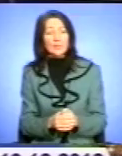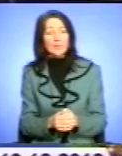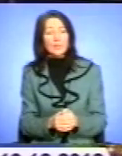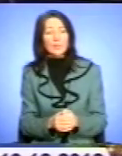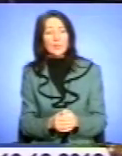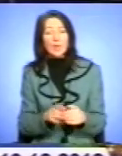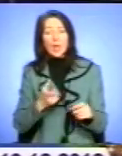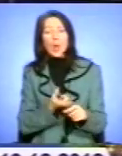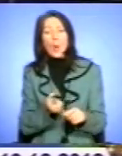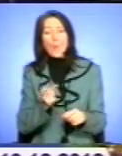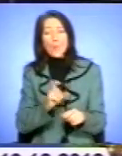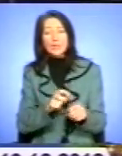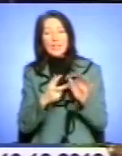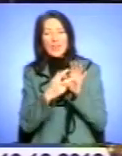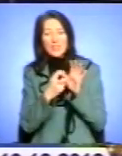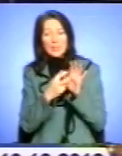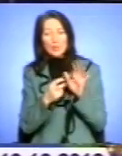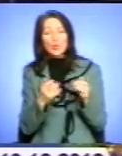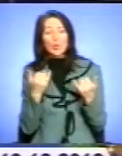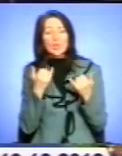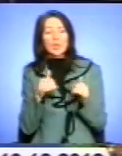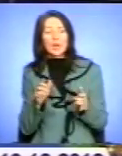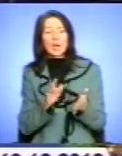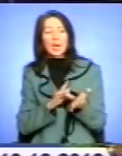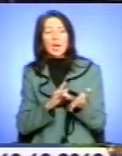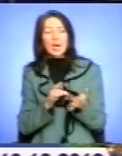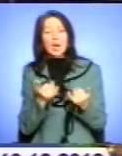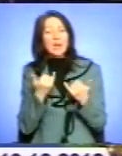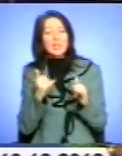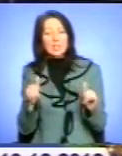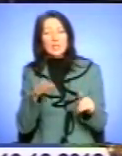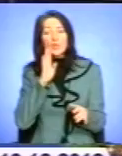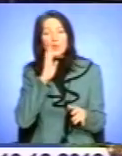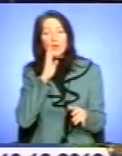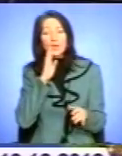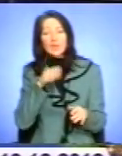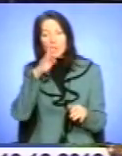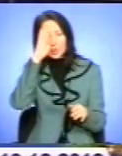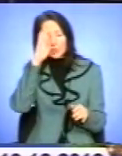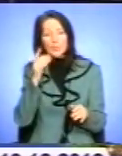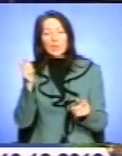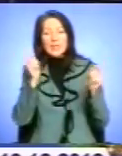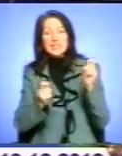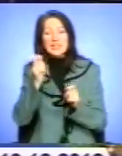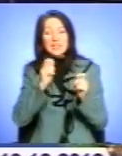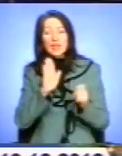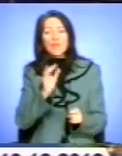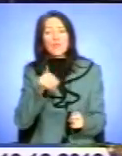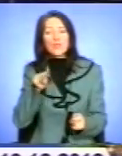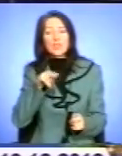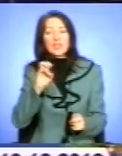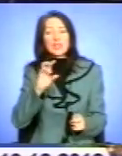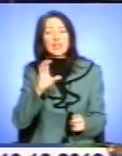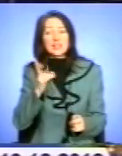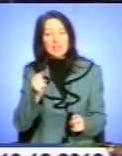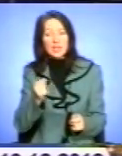Понад 800 чарівних панянок та елегантних панів з'їхалися на Галицько-Віденський бал, який відбувся минулої п'ятниці в